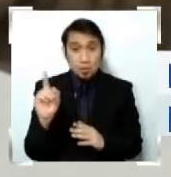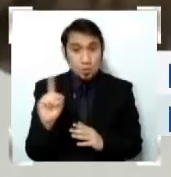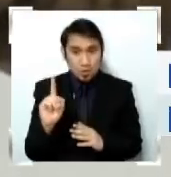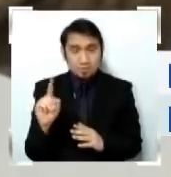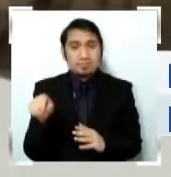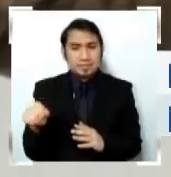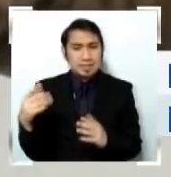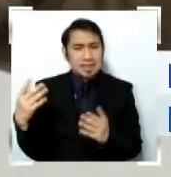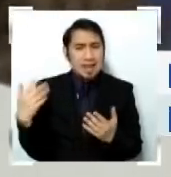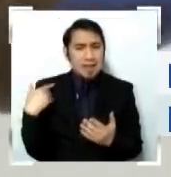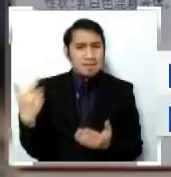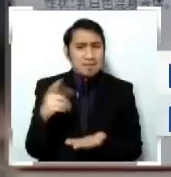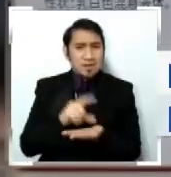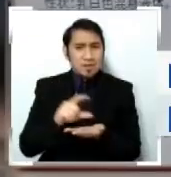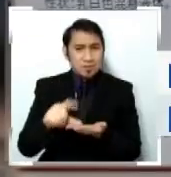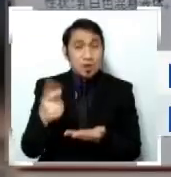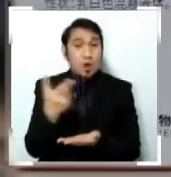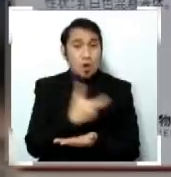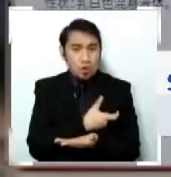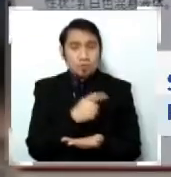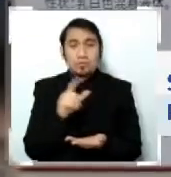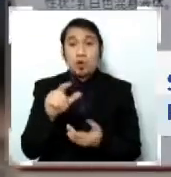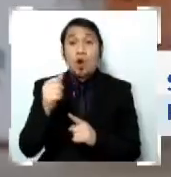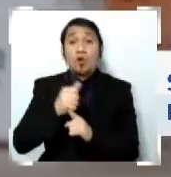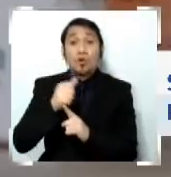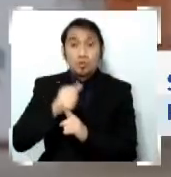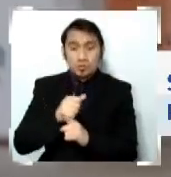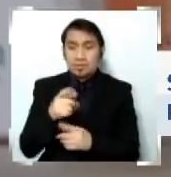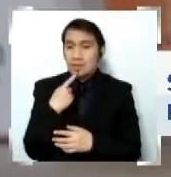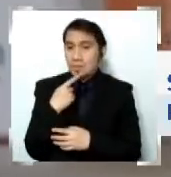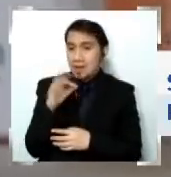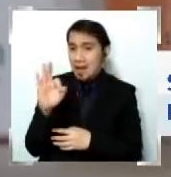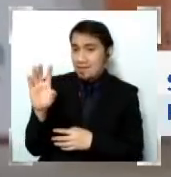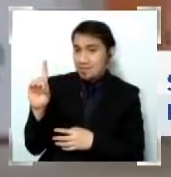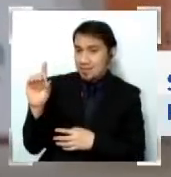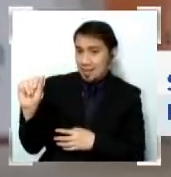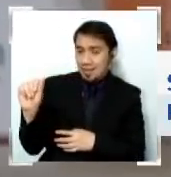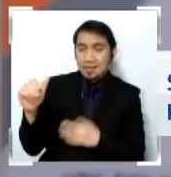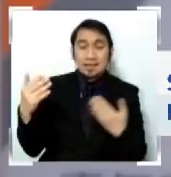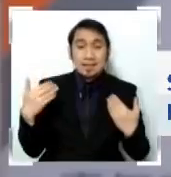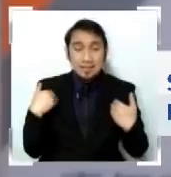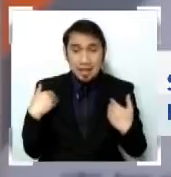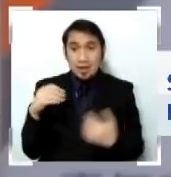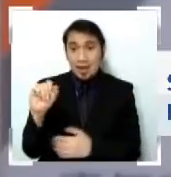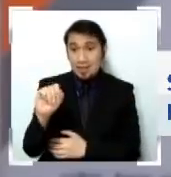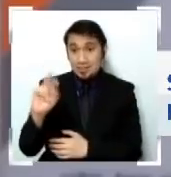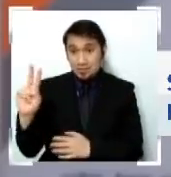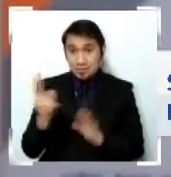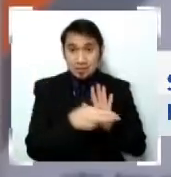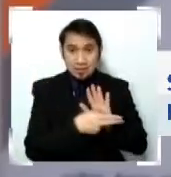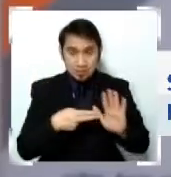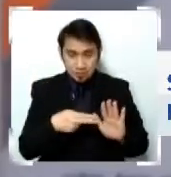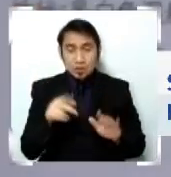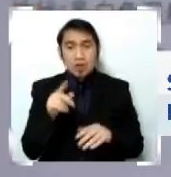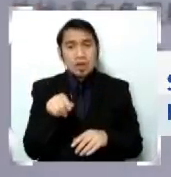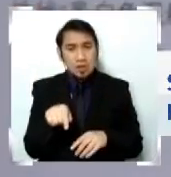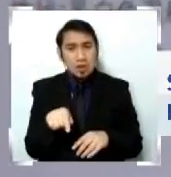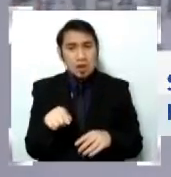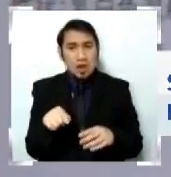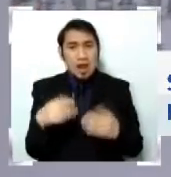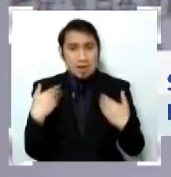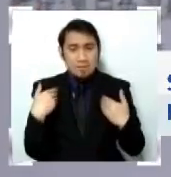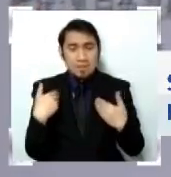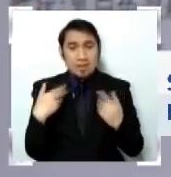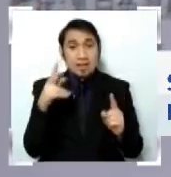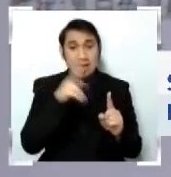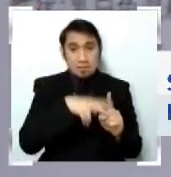inaasahan darating sa Agosto. Ayon naman sa FDA, nag-apply ang Sinovac ng amendment sa kanilang emergency use authorization para